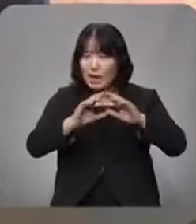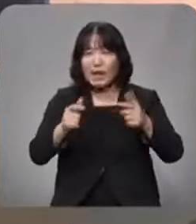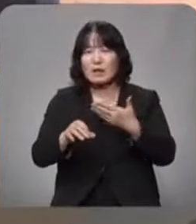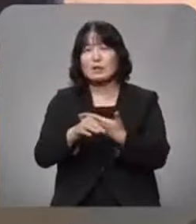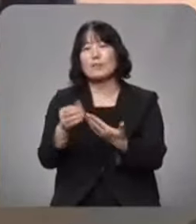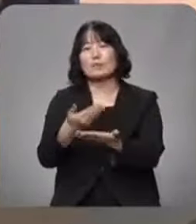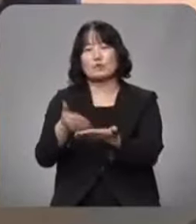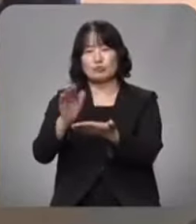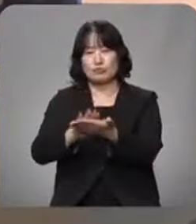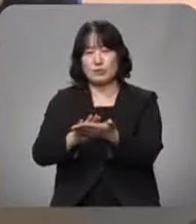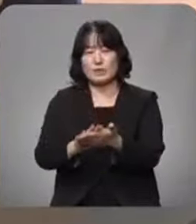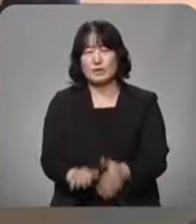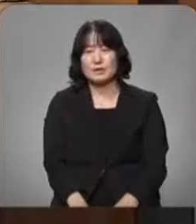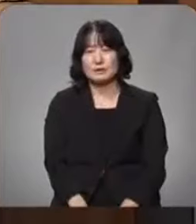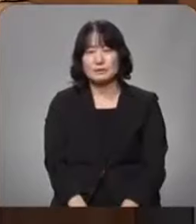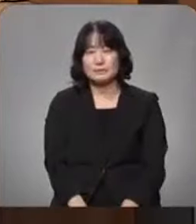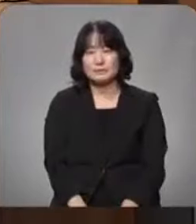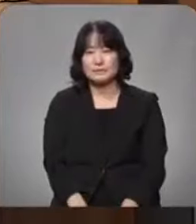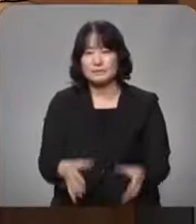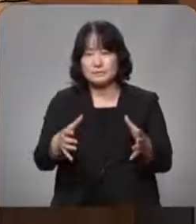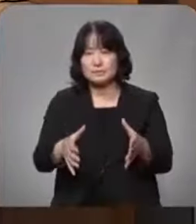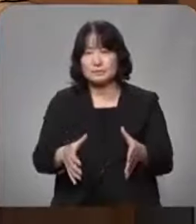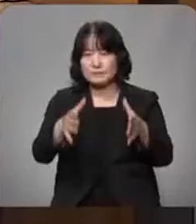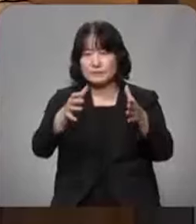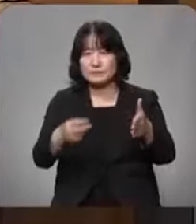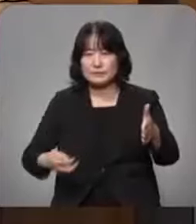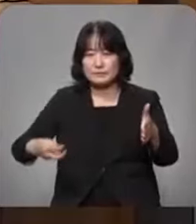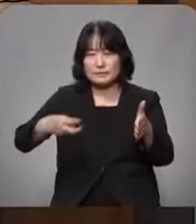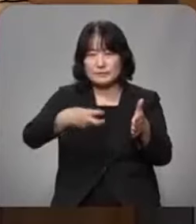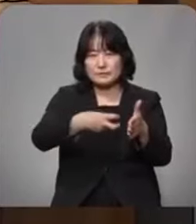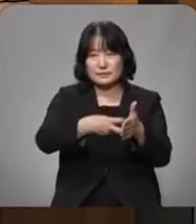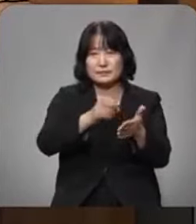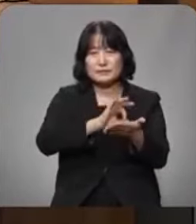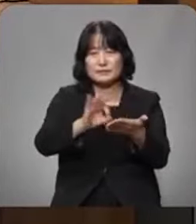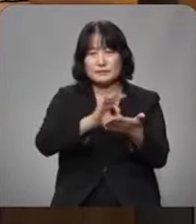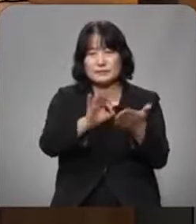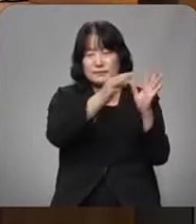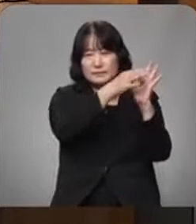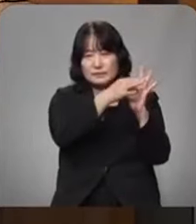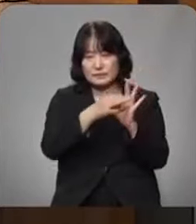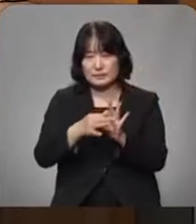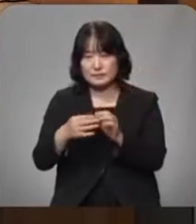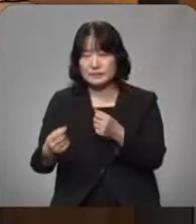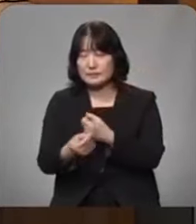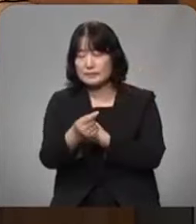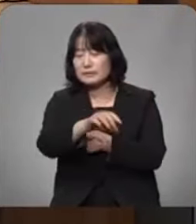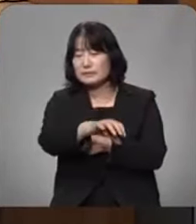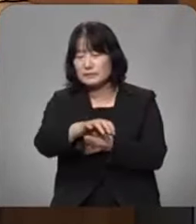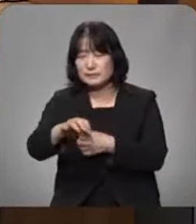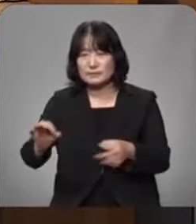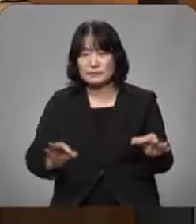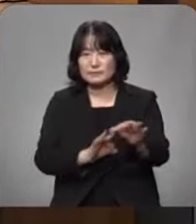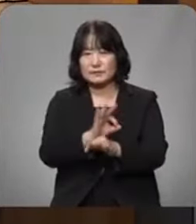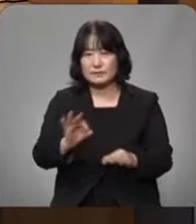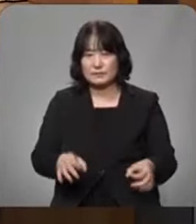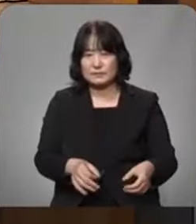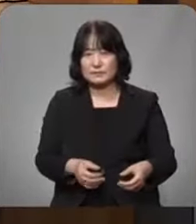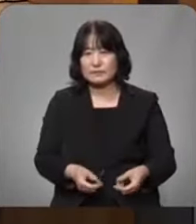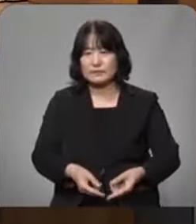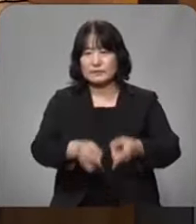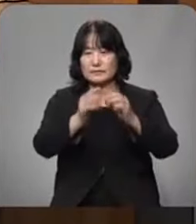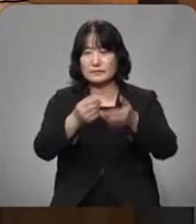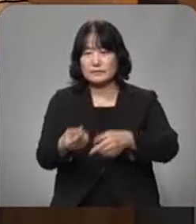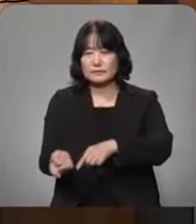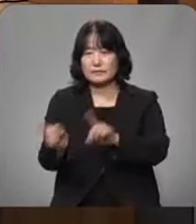유력합니다. 기본적으로 이제 터미널 기능은 유지하면서 가야 되겠지만은 그 외의 지역을 여러 가지 지역 경제에도 살릴 수 있는 다양한